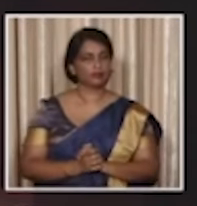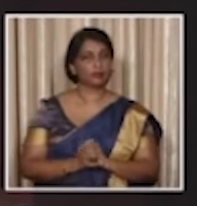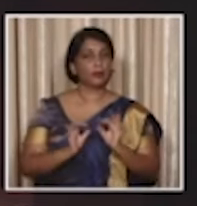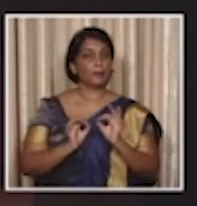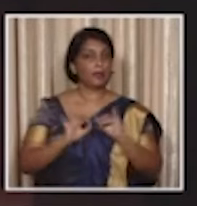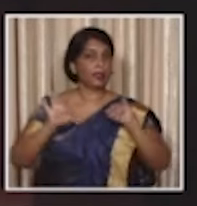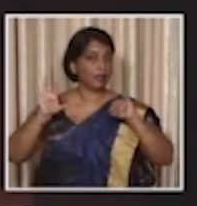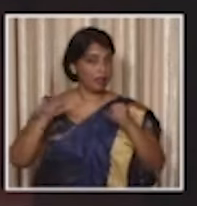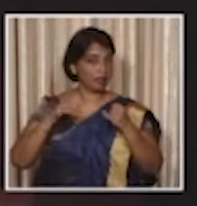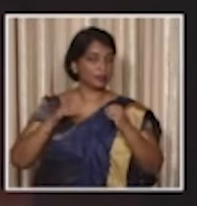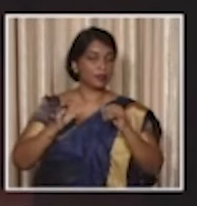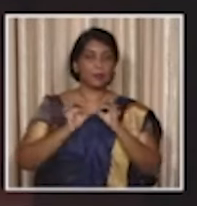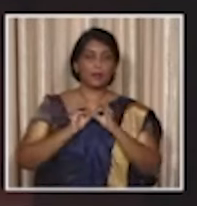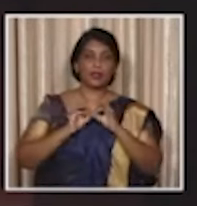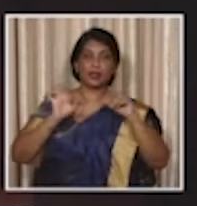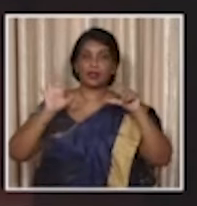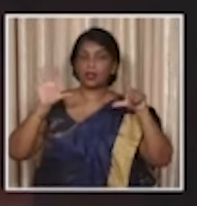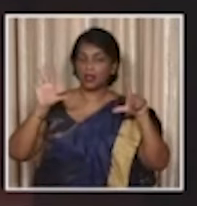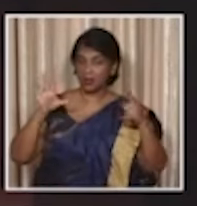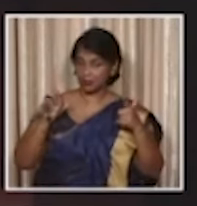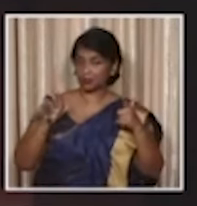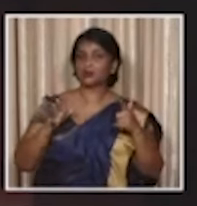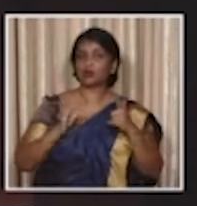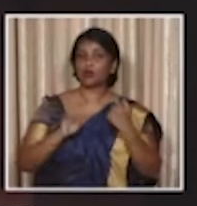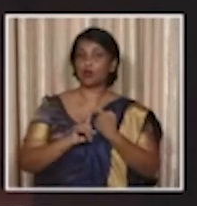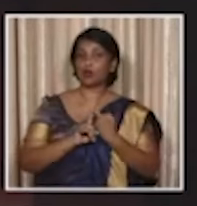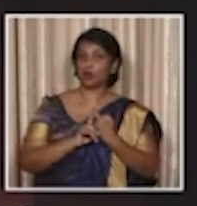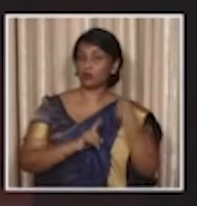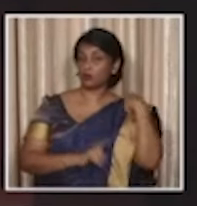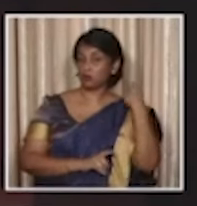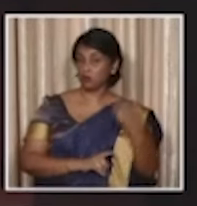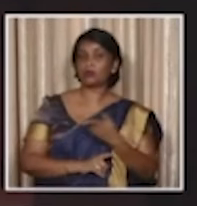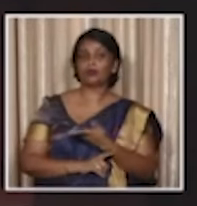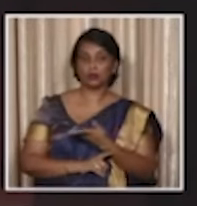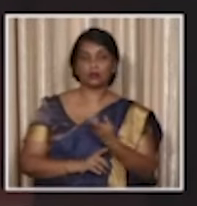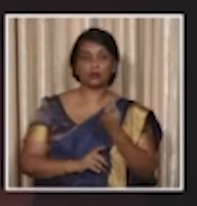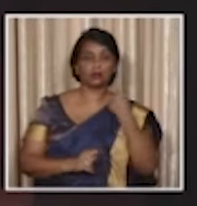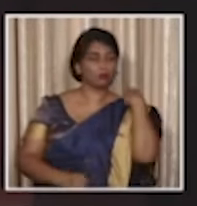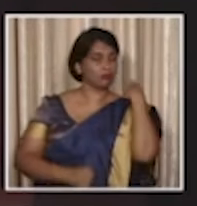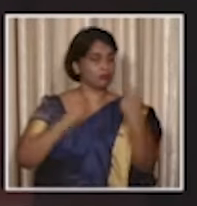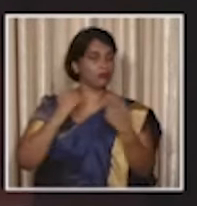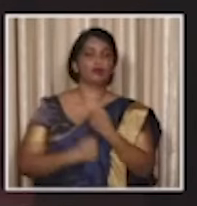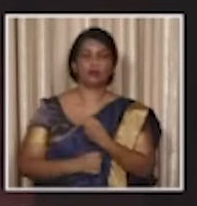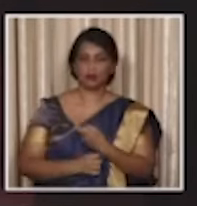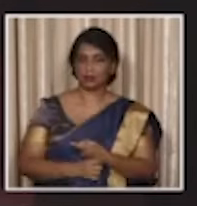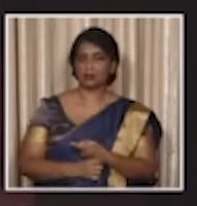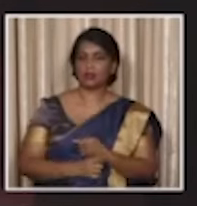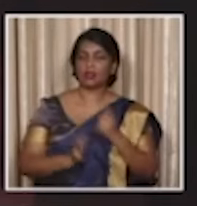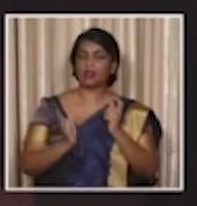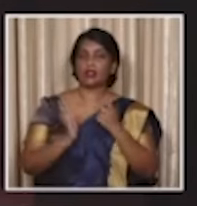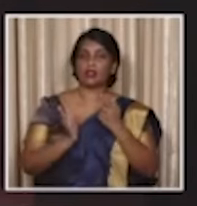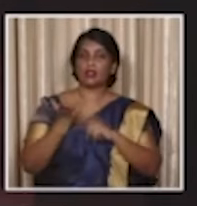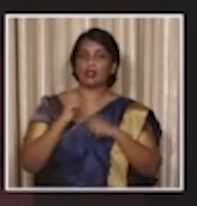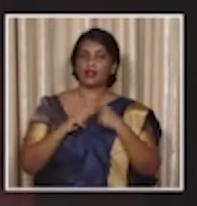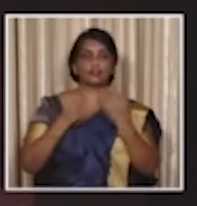බිලියන 600 සිට 700 දක්වා කෝටිපතියන්ට, ධනකුවේරින්ට බදු සහන